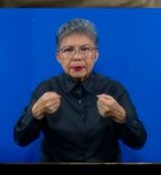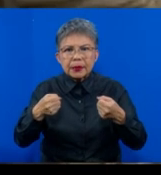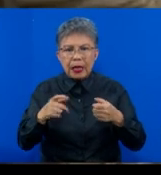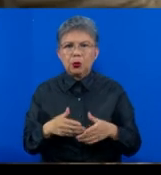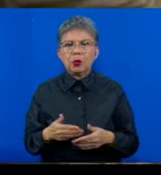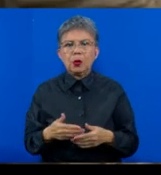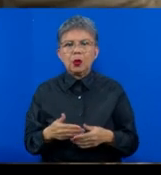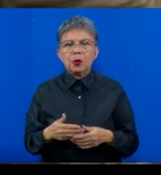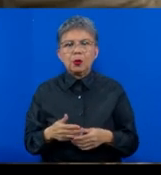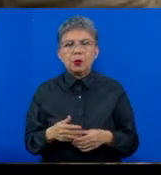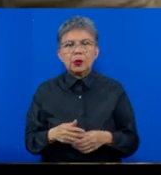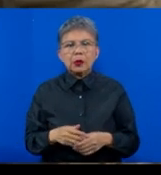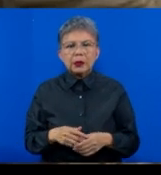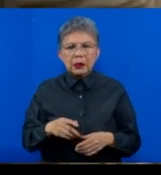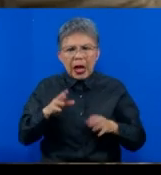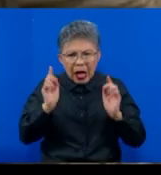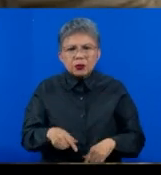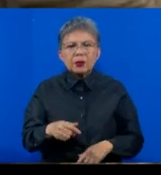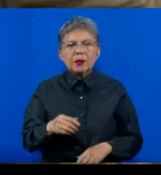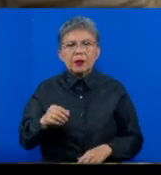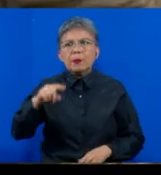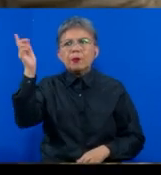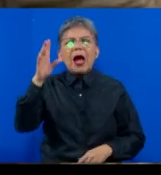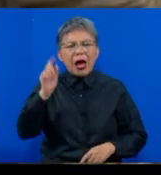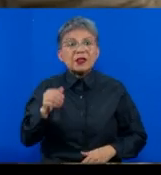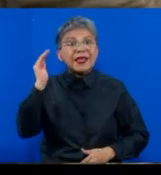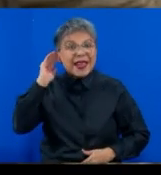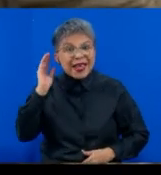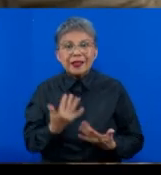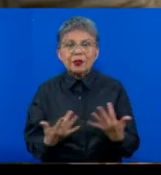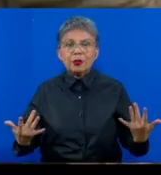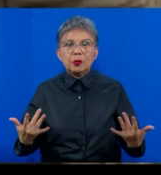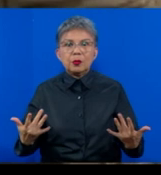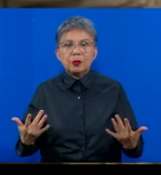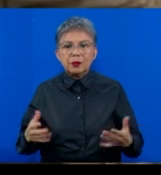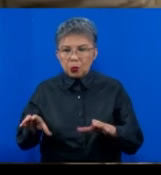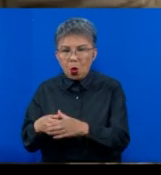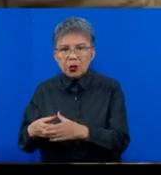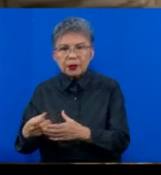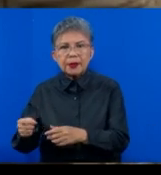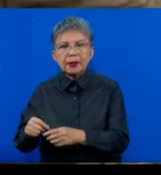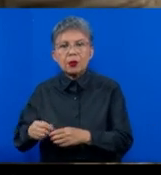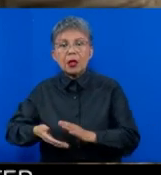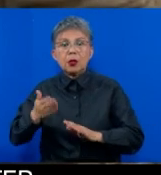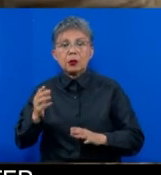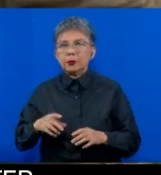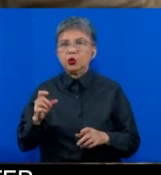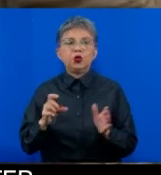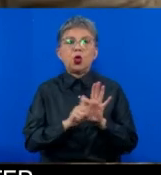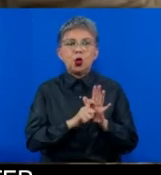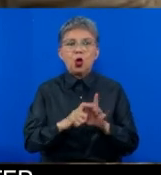ya sedikit mendengarkan suara masyarakat, paling tidak tim penilai itu ada tim dari luar, dosen lah apa yang sehingga bisa